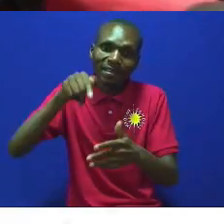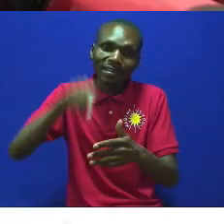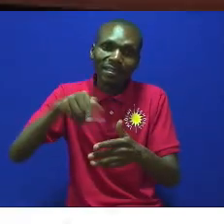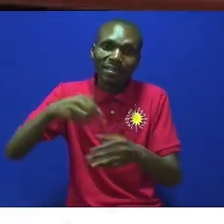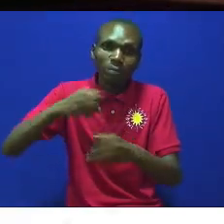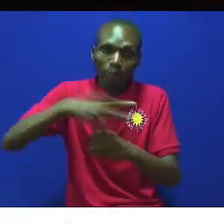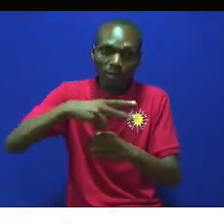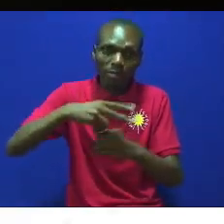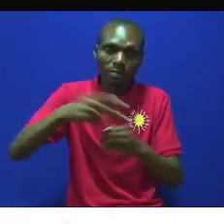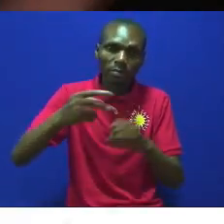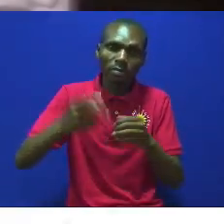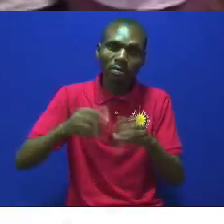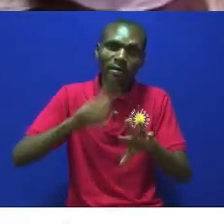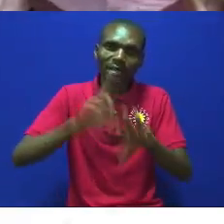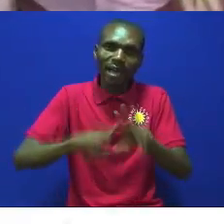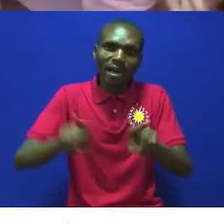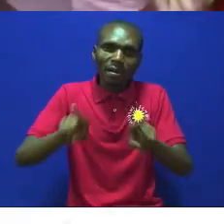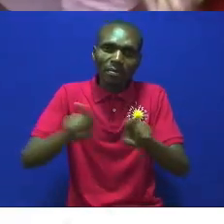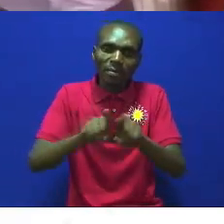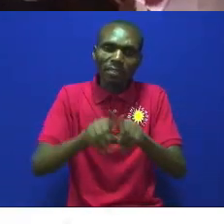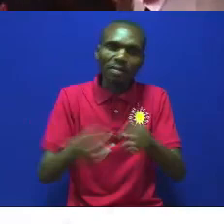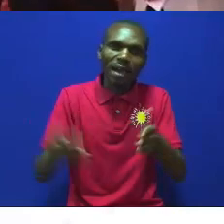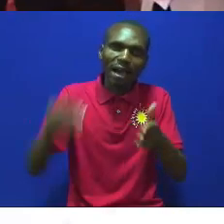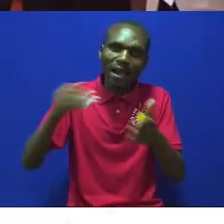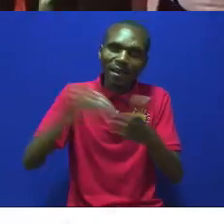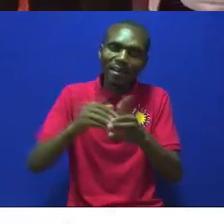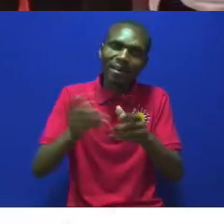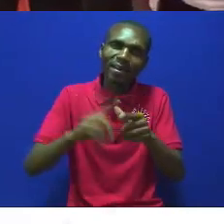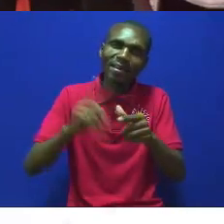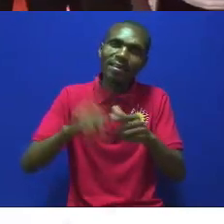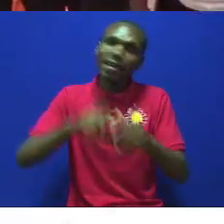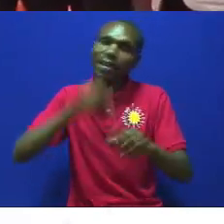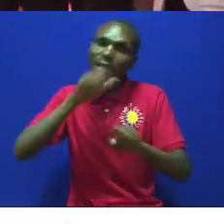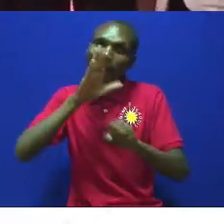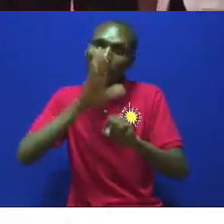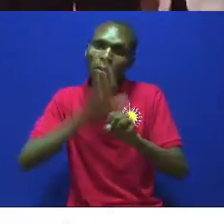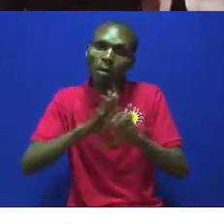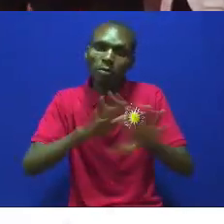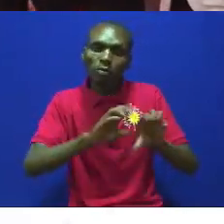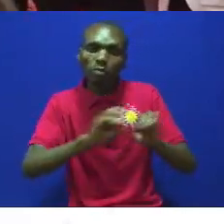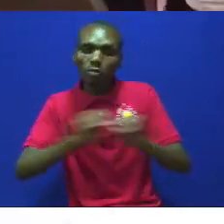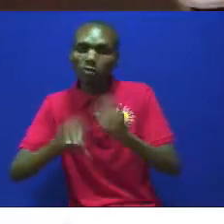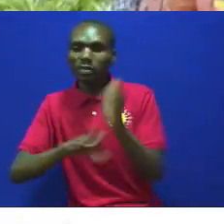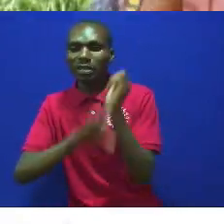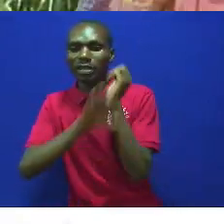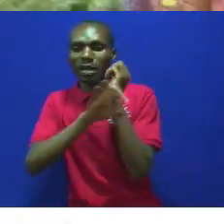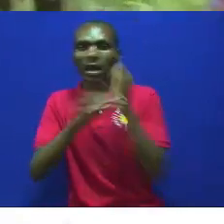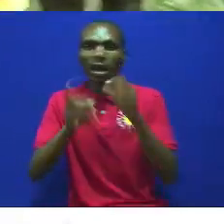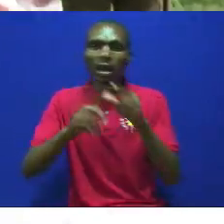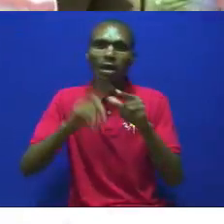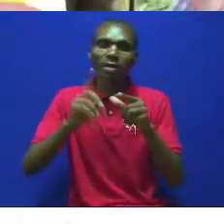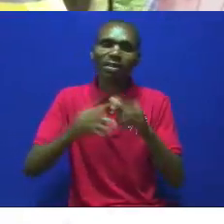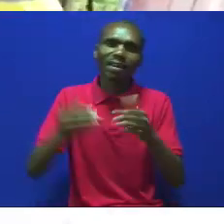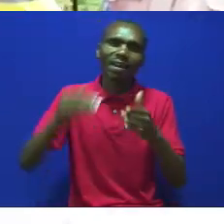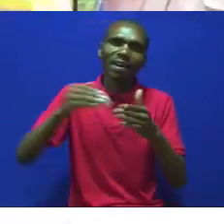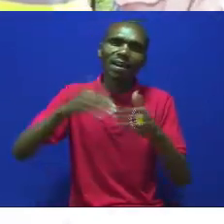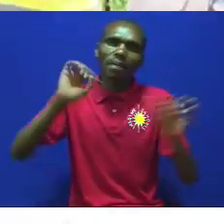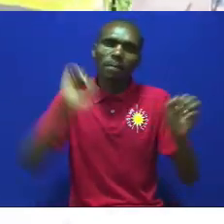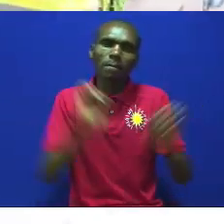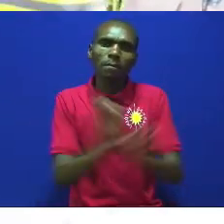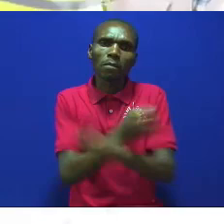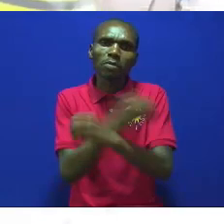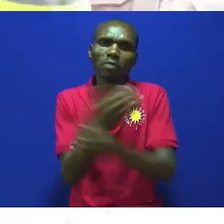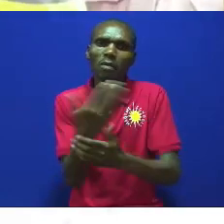Disemba. Chinga kiechio boigoni go aene kiago sikia Kenya bosio. Wetera oko aene kebuna mbaligo kabesa